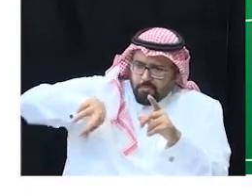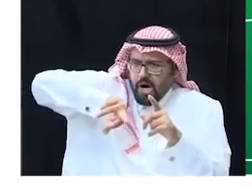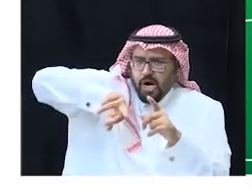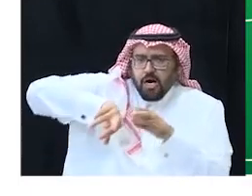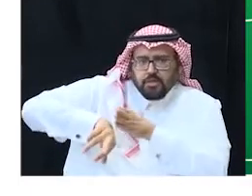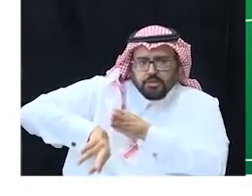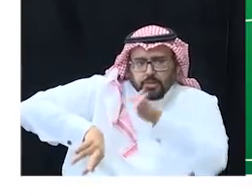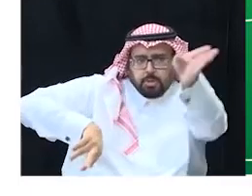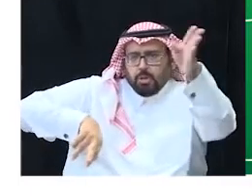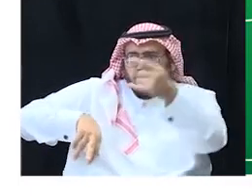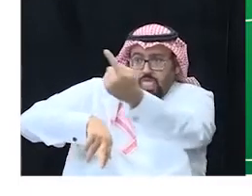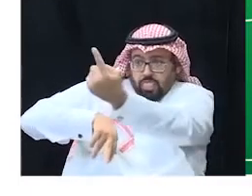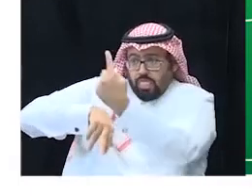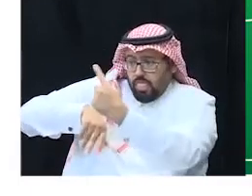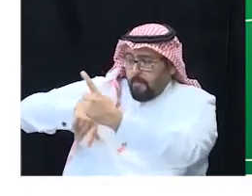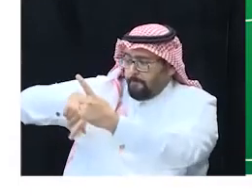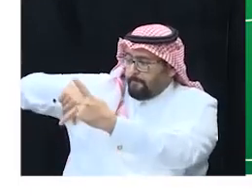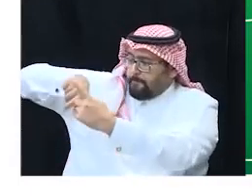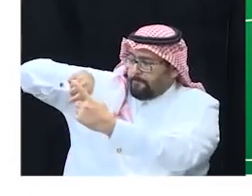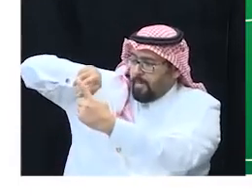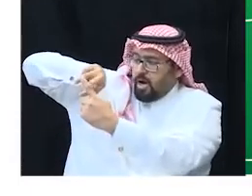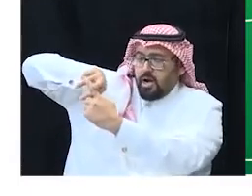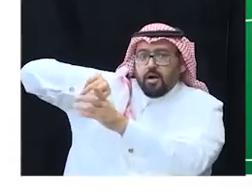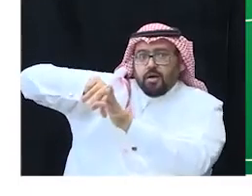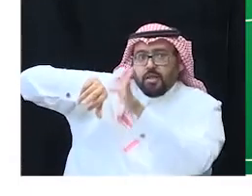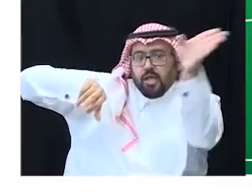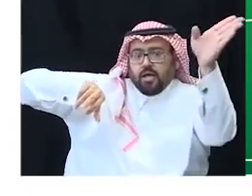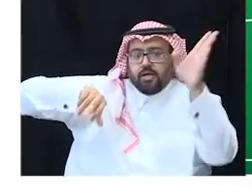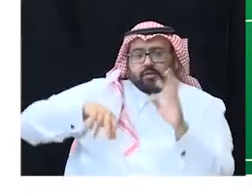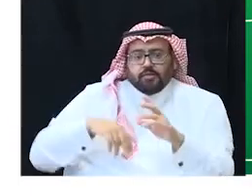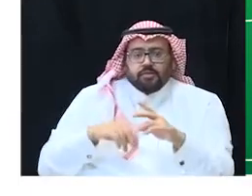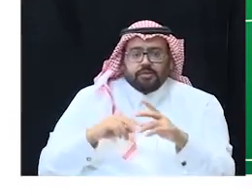في الملعب لتغيير اتجاه حركة الكرة.